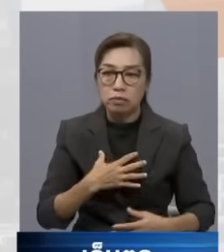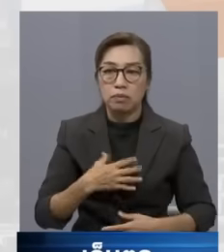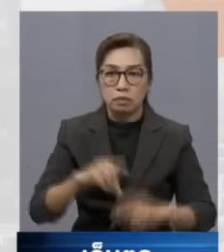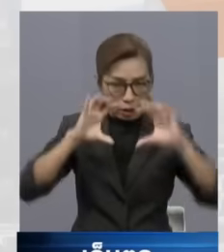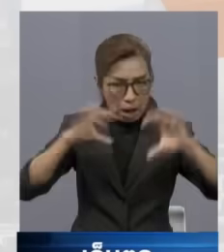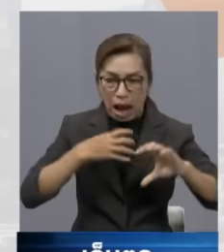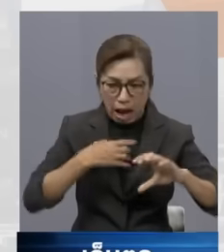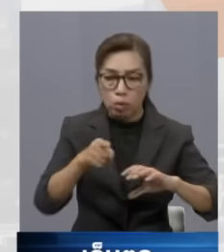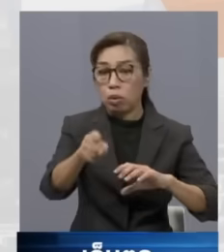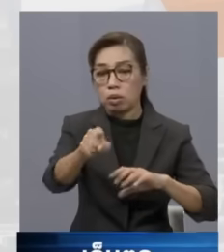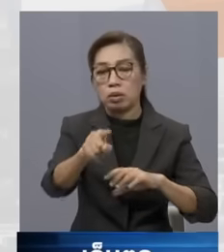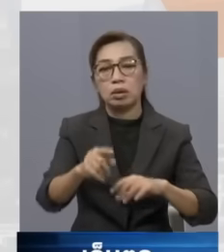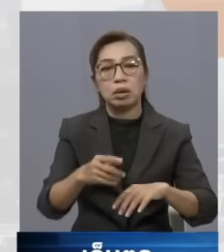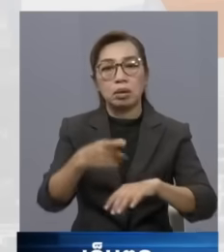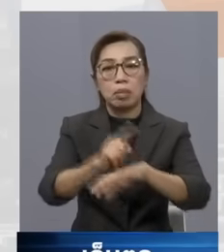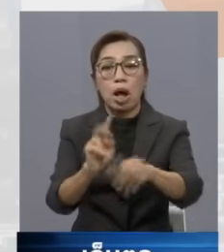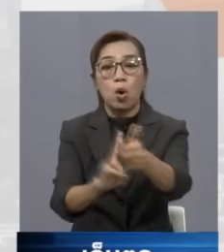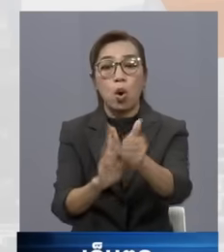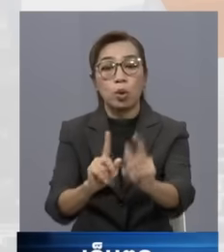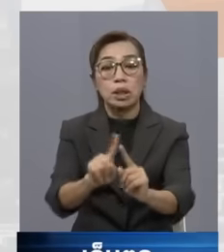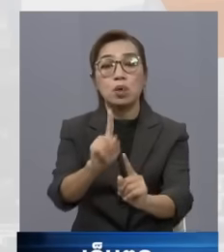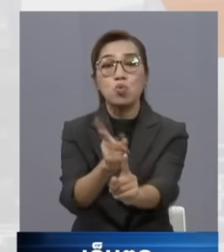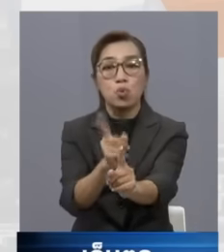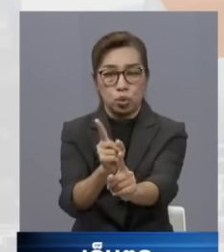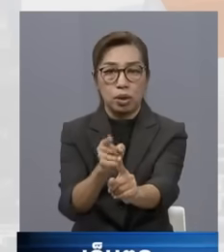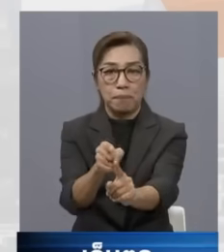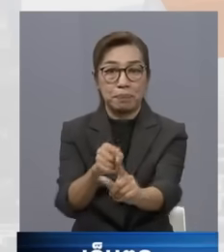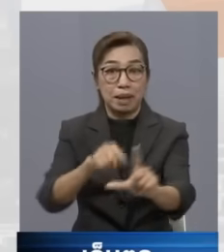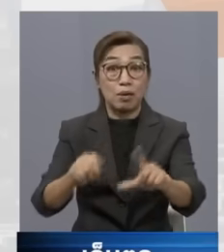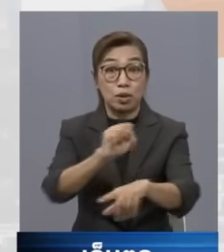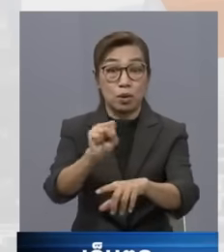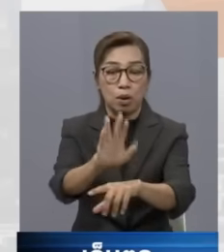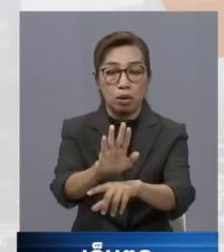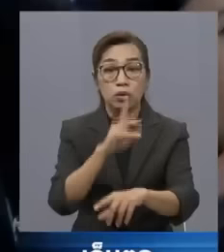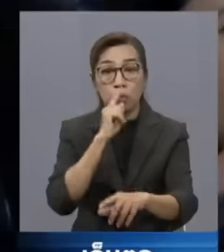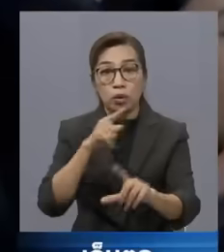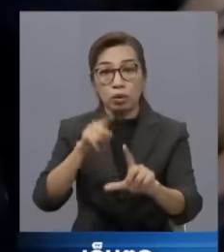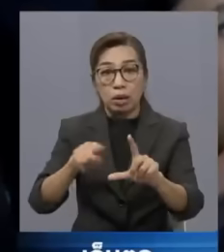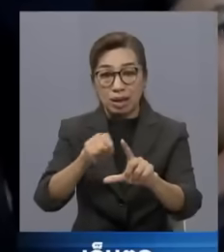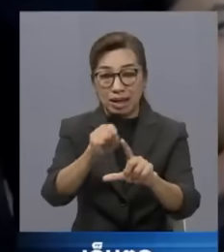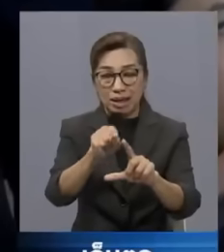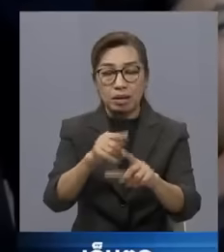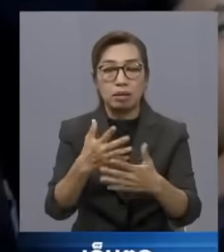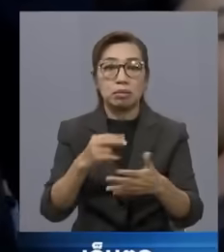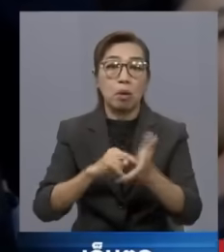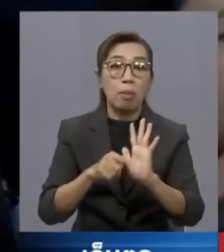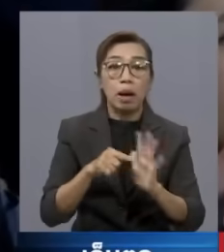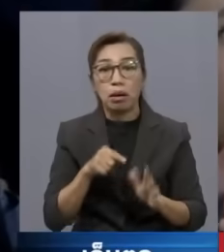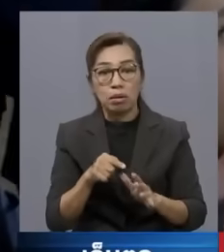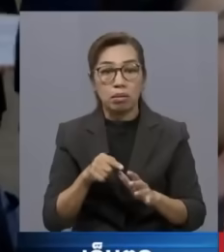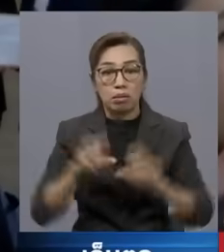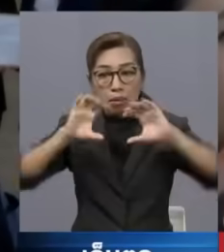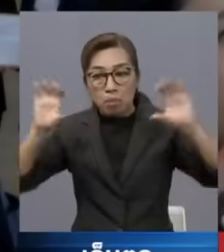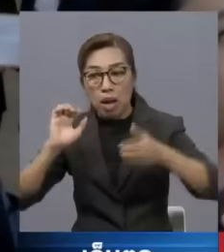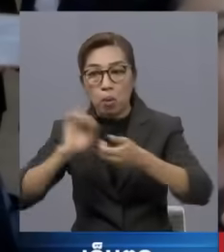ให้คุณประดิพัทธ์เป็นรองประธานสภาคนที่ 1โดยหากทำตามแผนนี้จะทำให้ก้าวไกลไร้สถานะในสภาก็คือเป็นฝ่าย